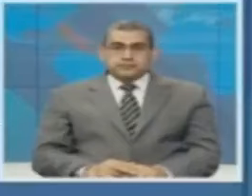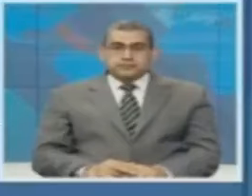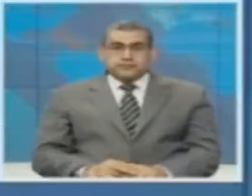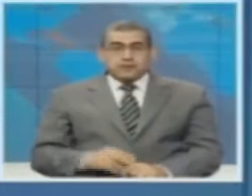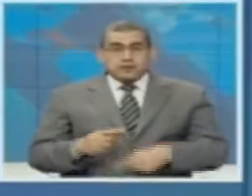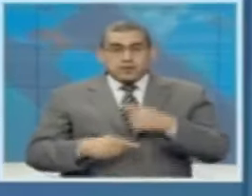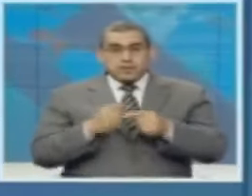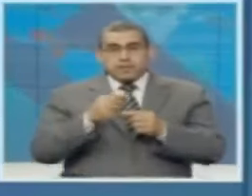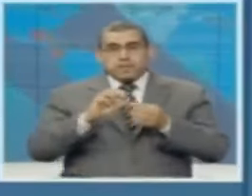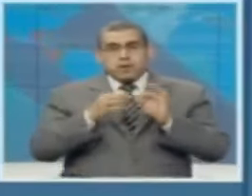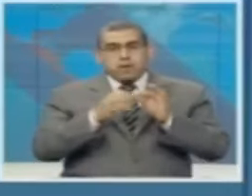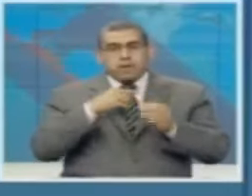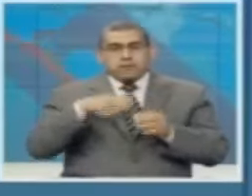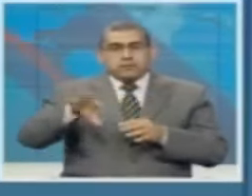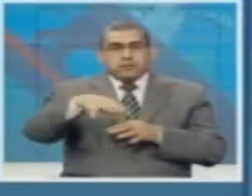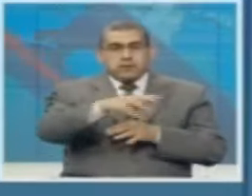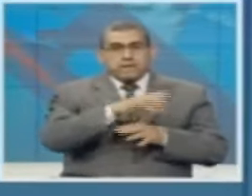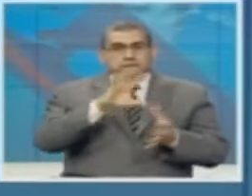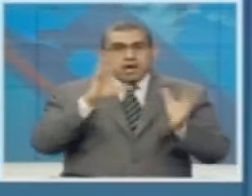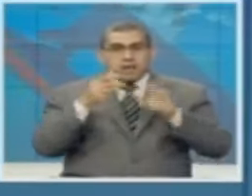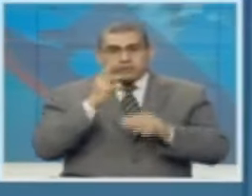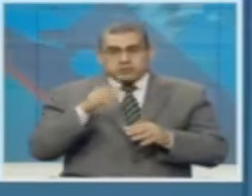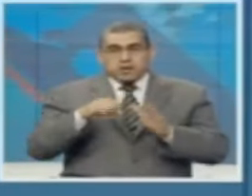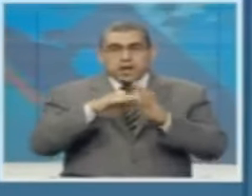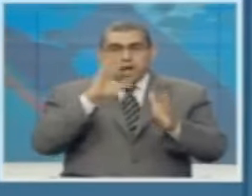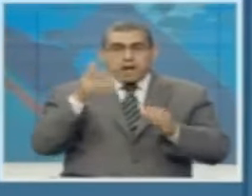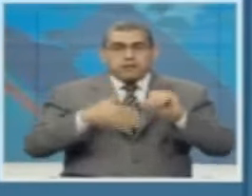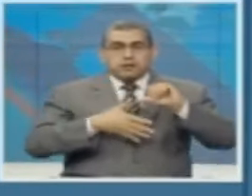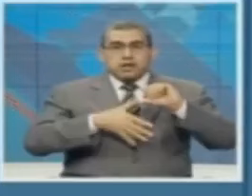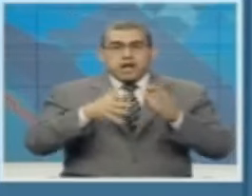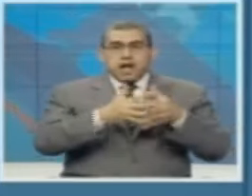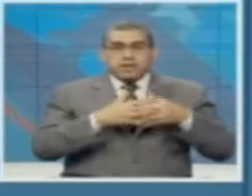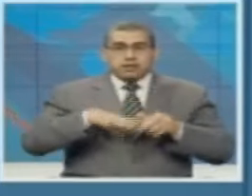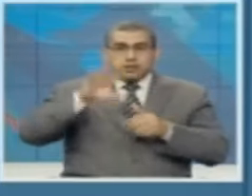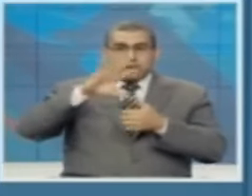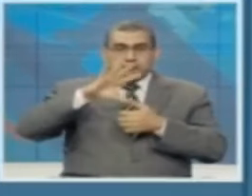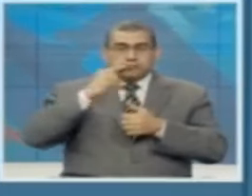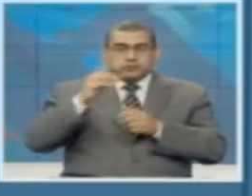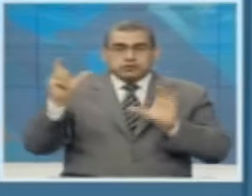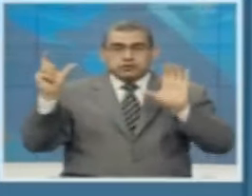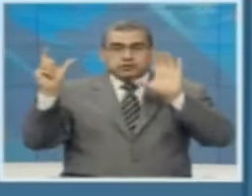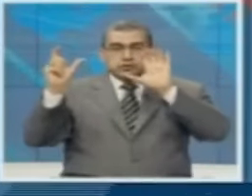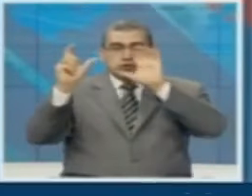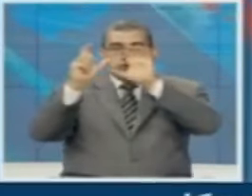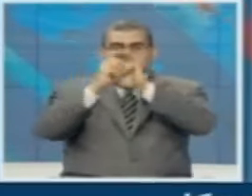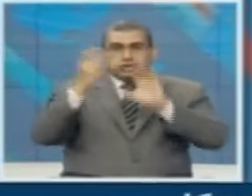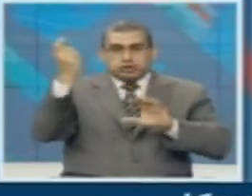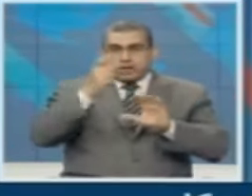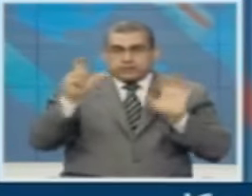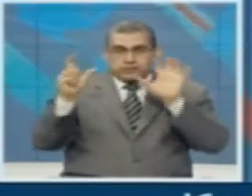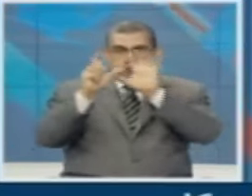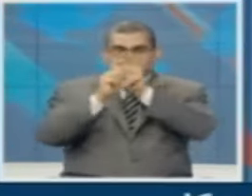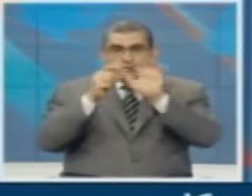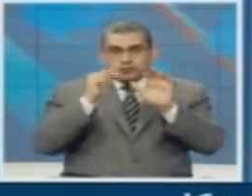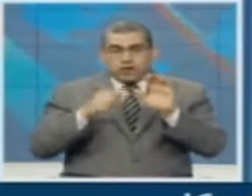يتابع الملايين في أنحاء متفرقة من العالم وتحديدا في أمريكا الشمالية كسوفا كليا للشمس اليوم، حيث